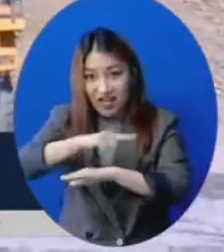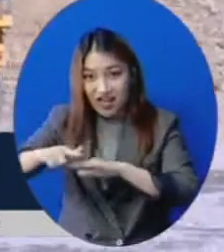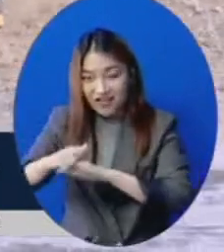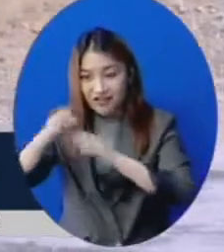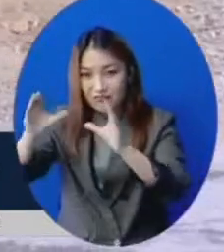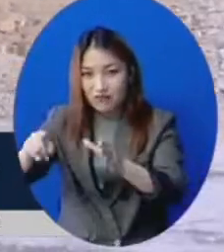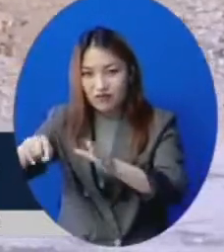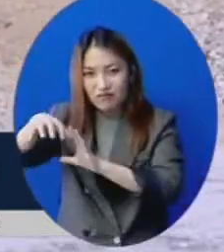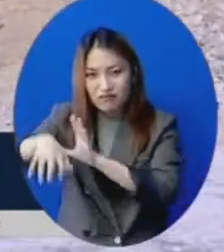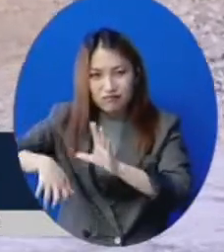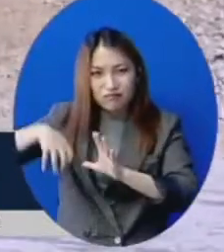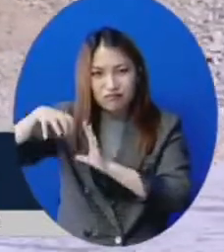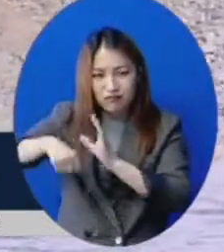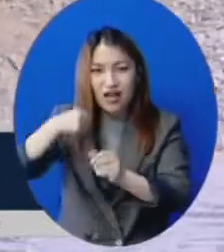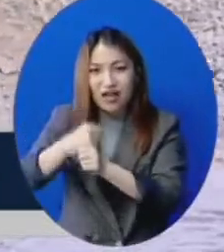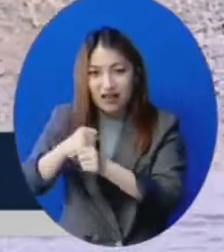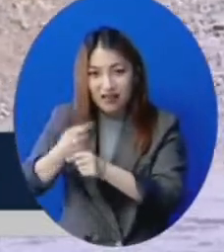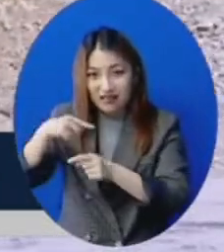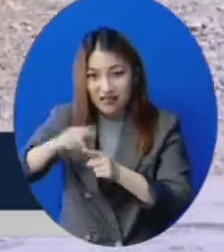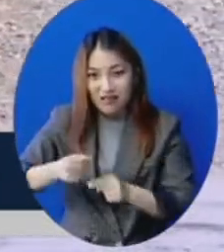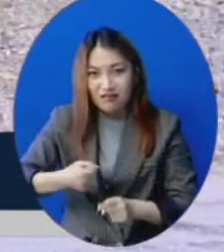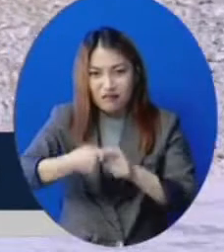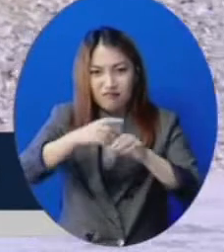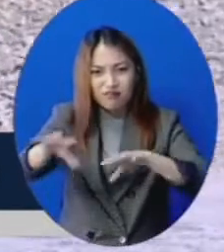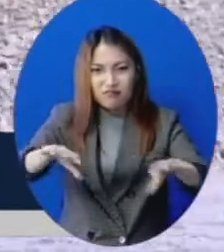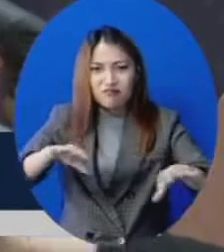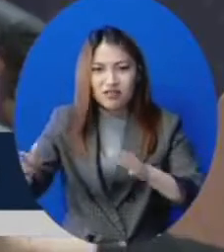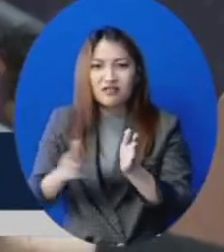Үнийг нэмэгдүүлэх шаардлагатай.